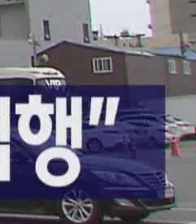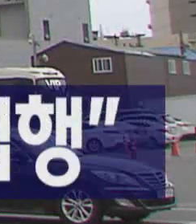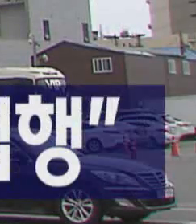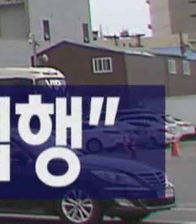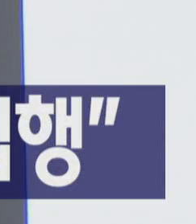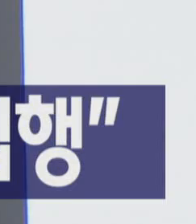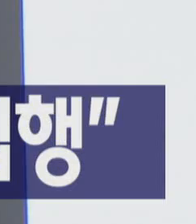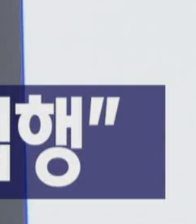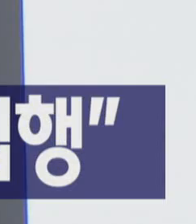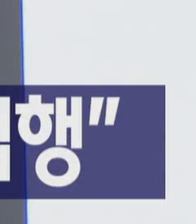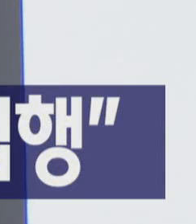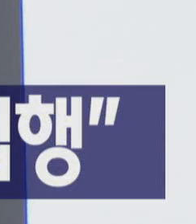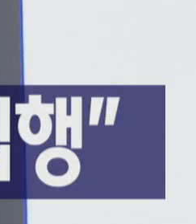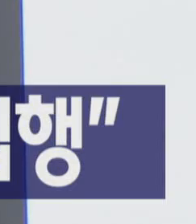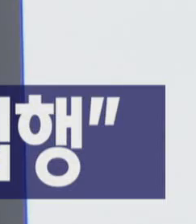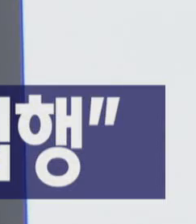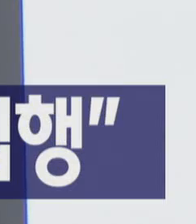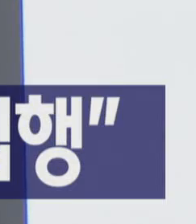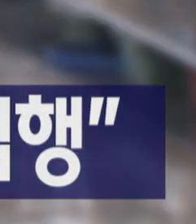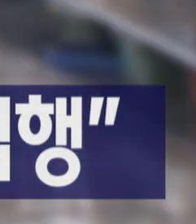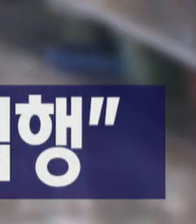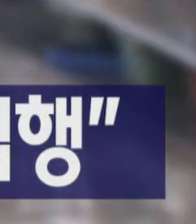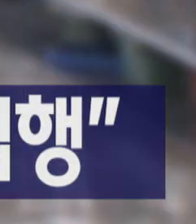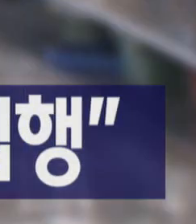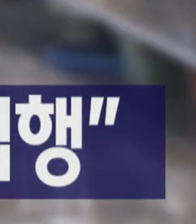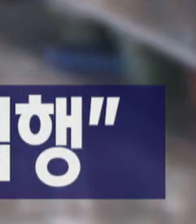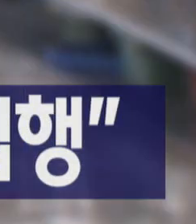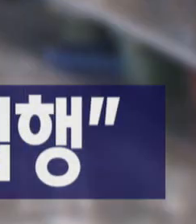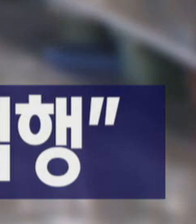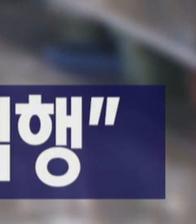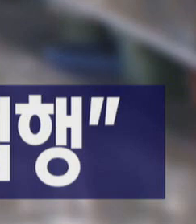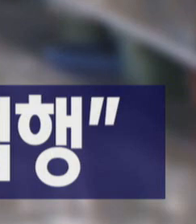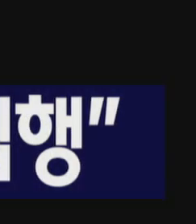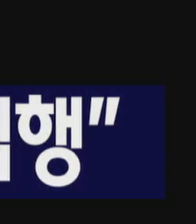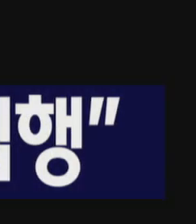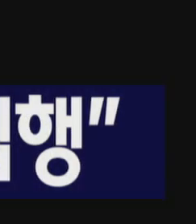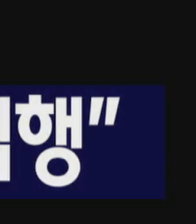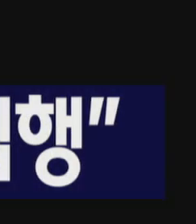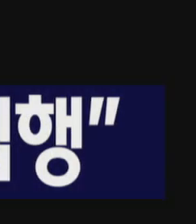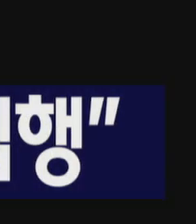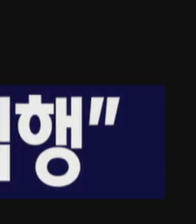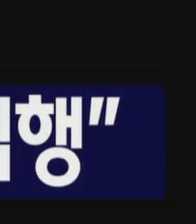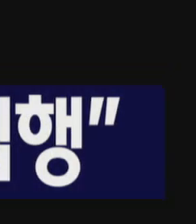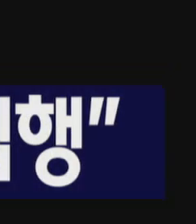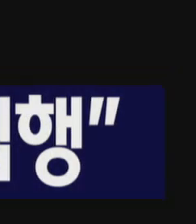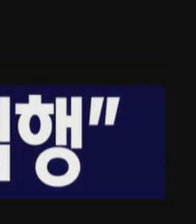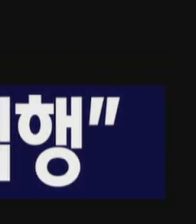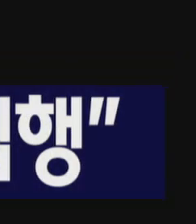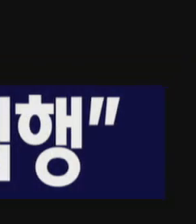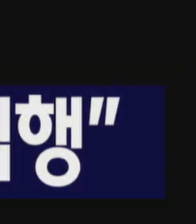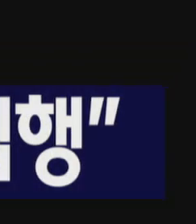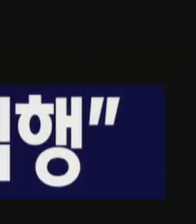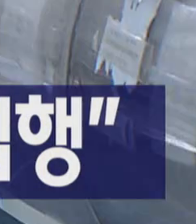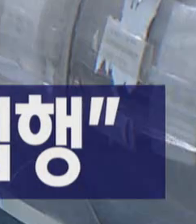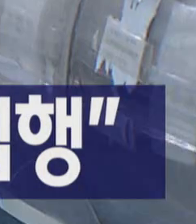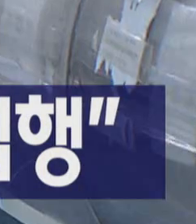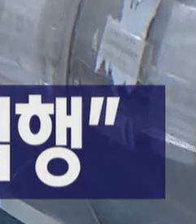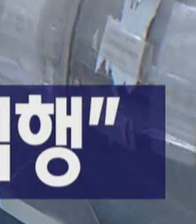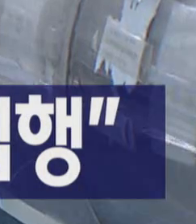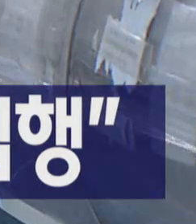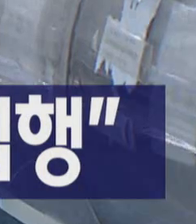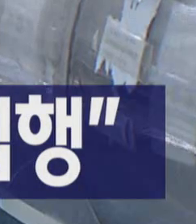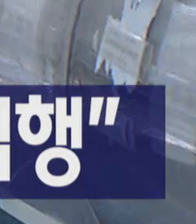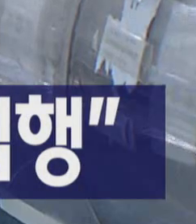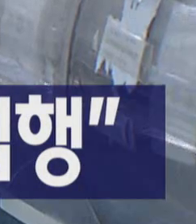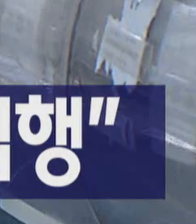2013년 여수 수산물 특화 시장에 정부 보조금 4억 3천만 원이 잘못된 절차로 집행됐던 것으로 드러났습니다. 당시